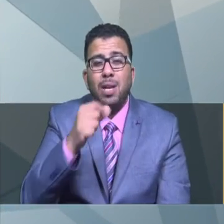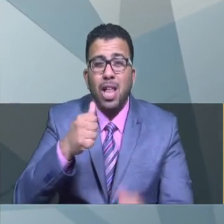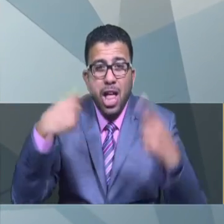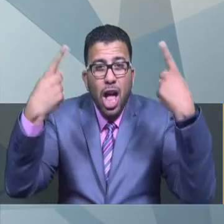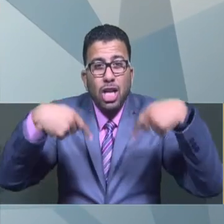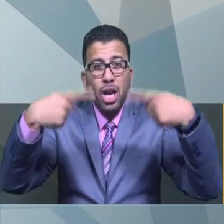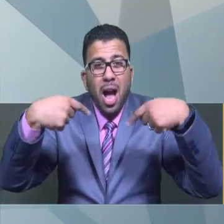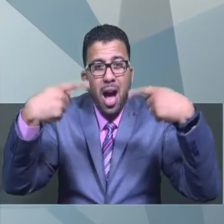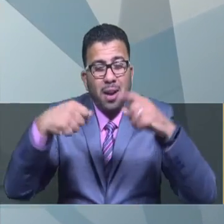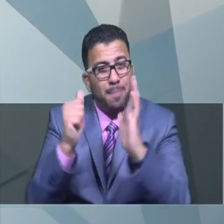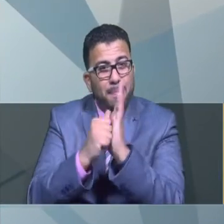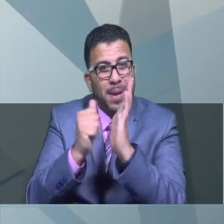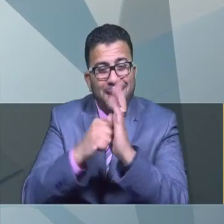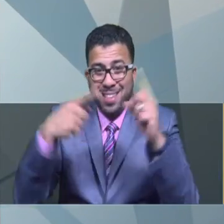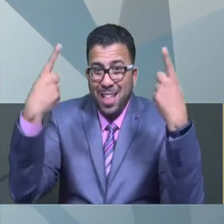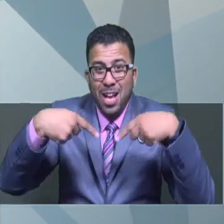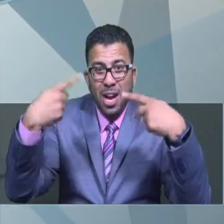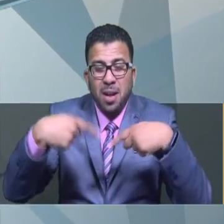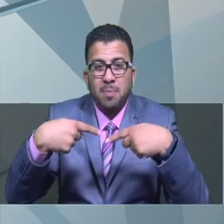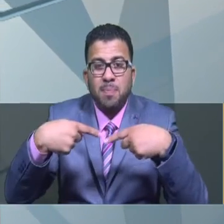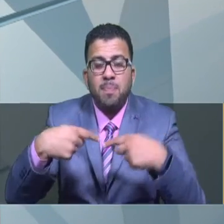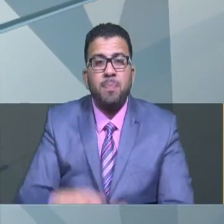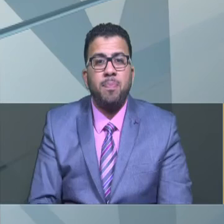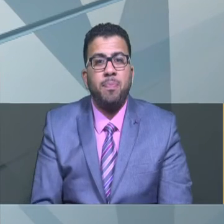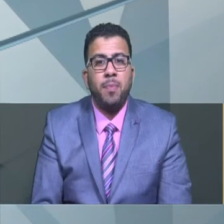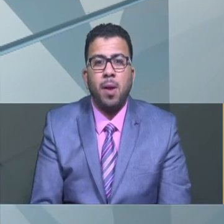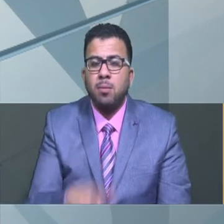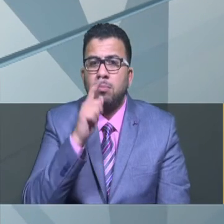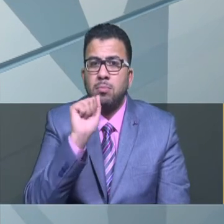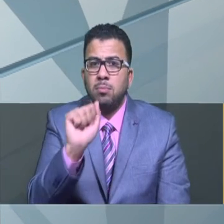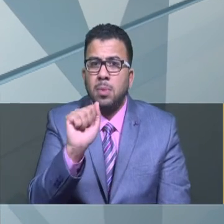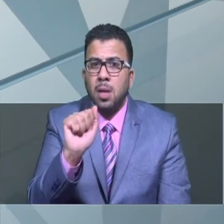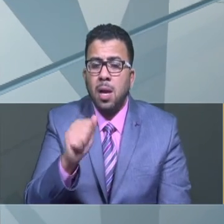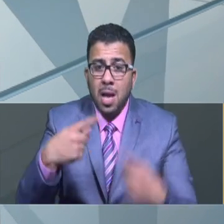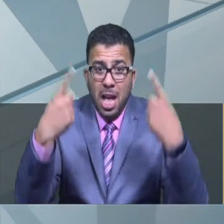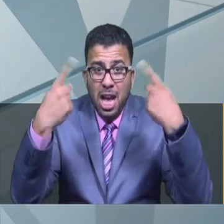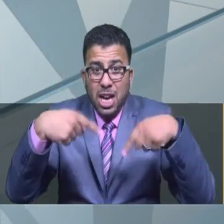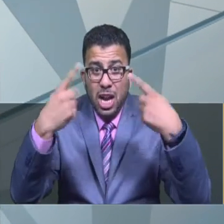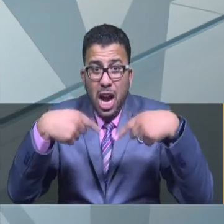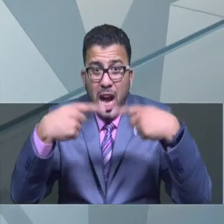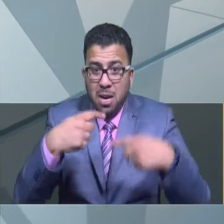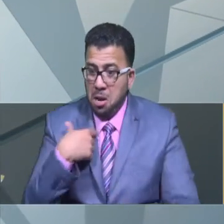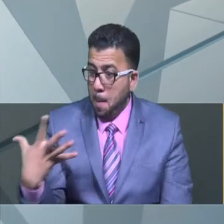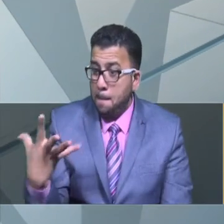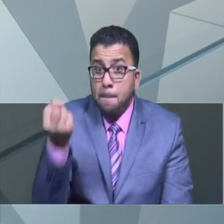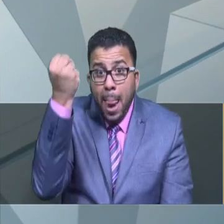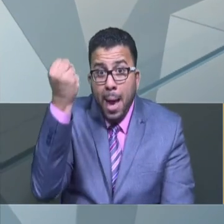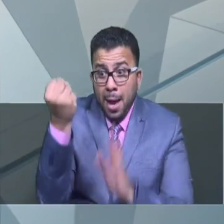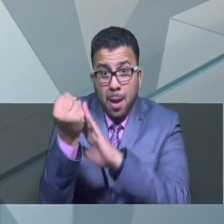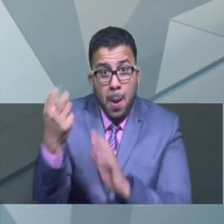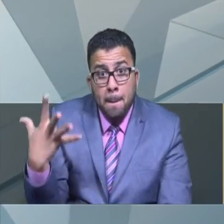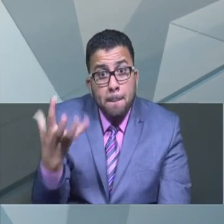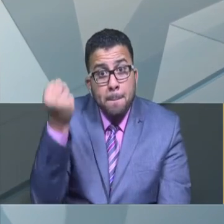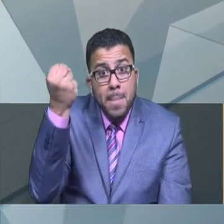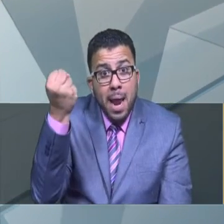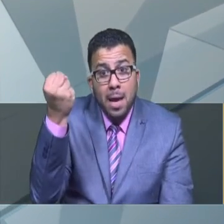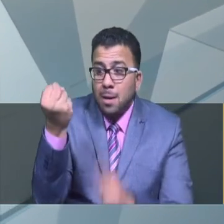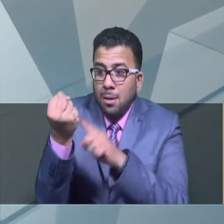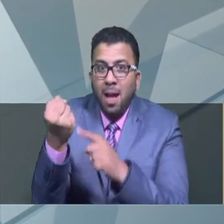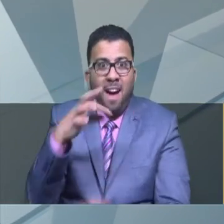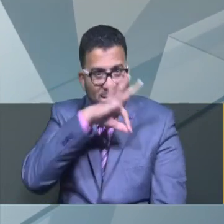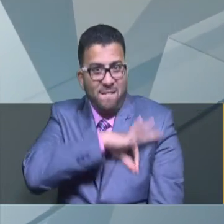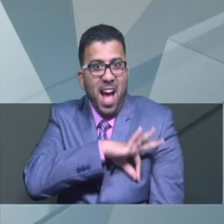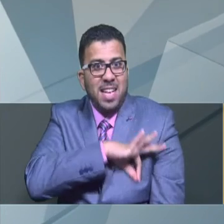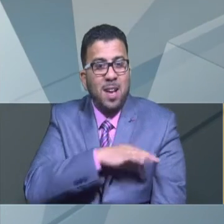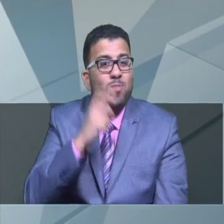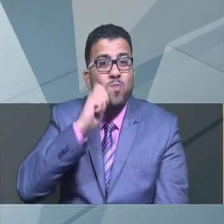بالإيجار يعني لما تنتقل الحيازة من الإيجار إلى الملكية يعود ذلك بالنفع